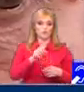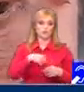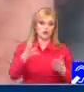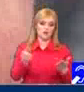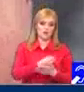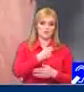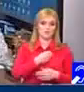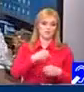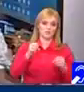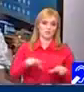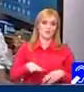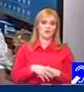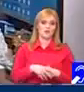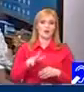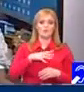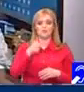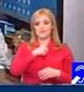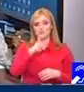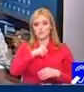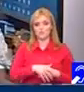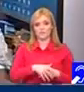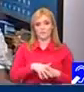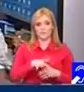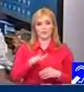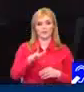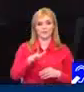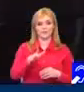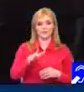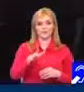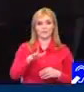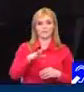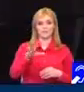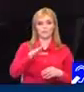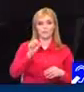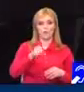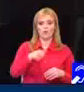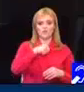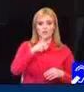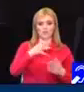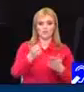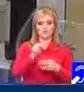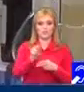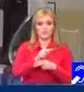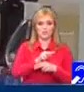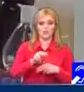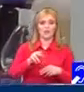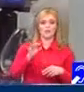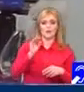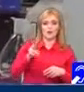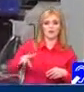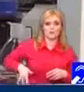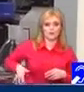Potrivit cercetătorului, au fost efectuate teste pe celule de cancer mamar, cancer de ficat și cancer de col uterin, însă nu și pe om. Testele au